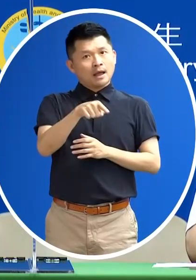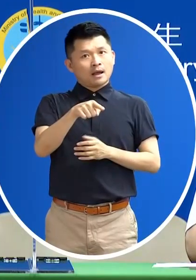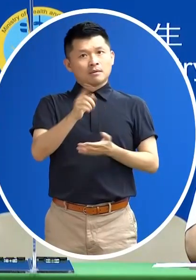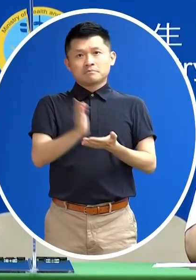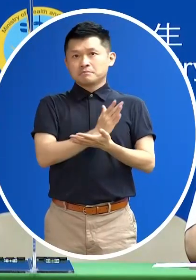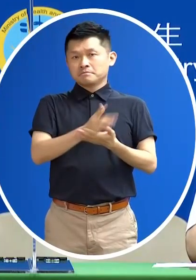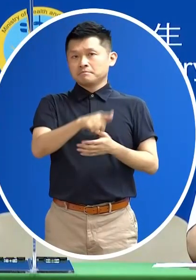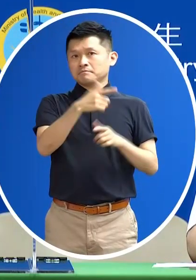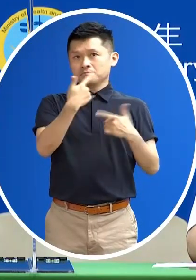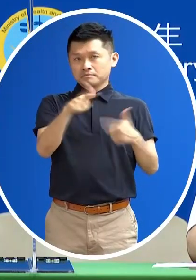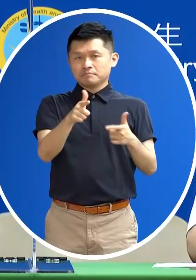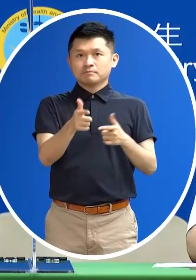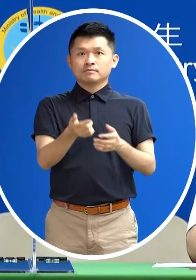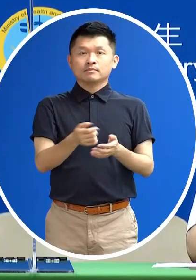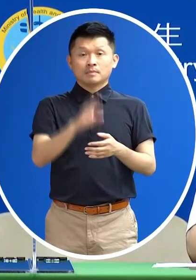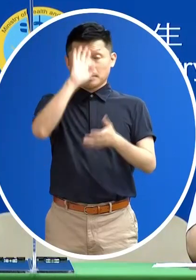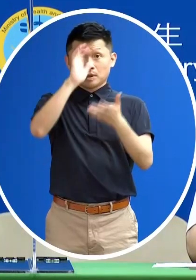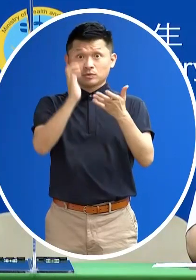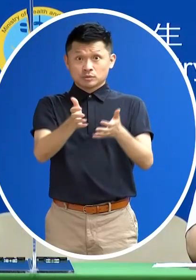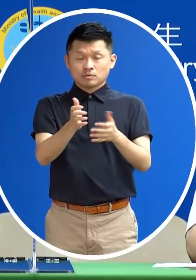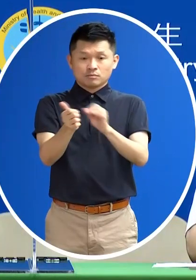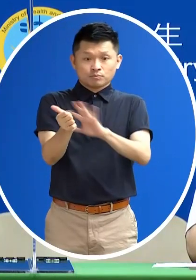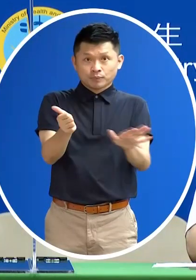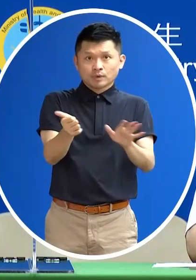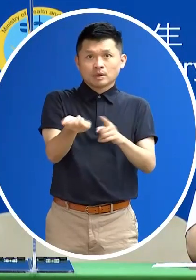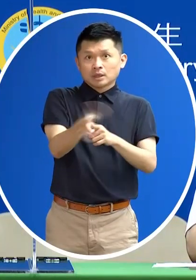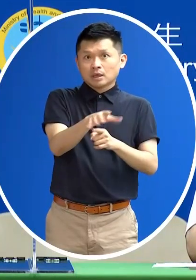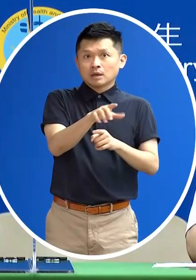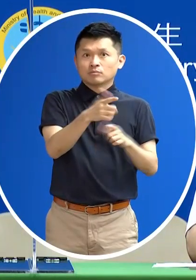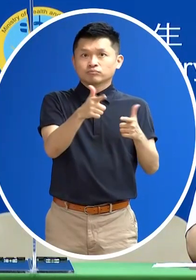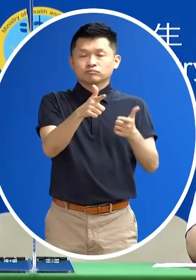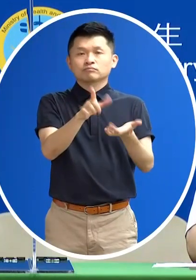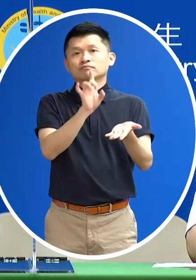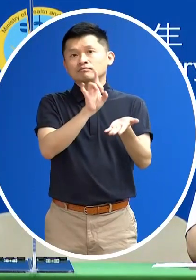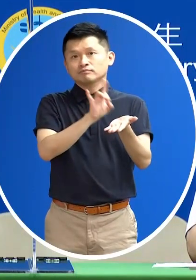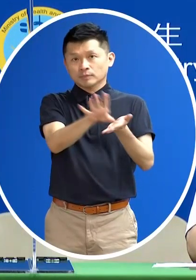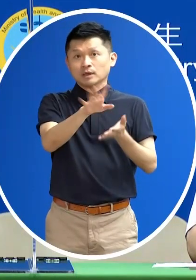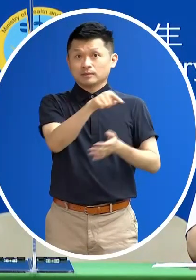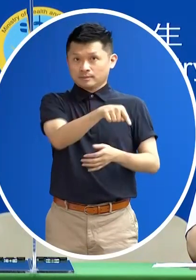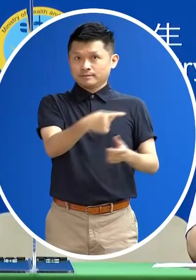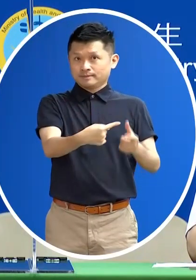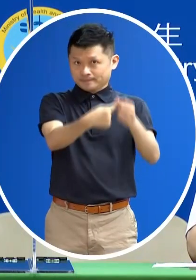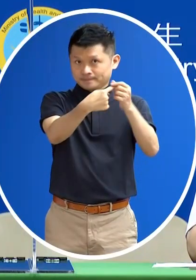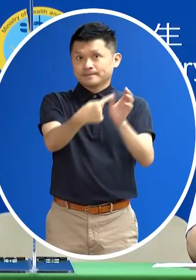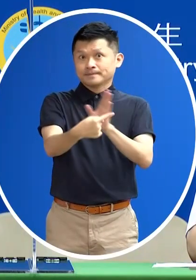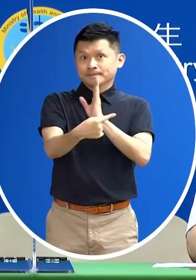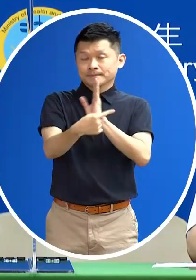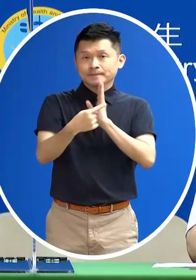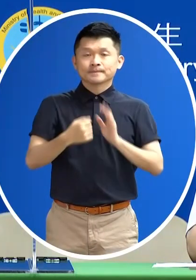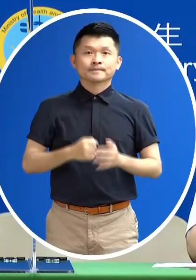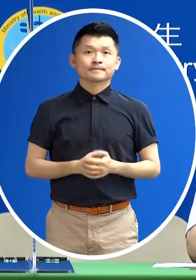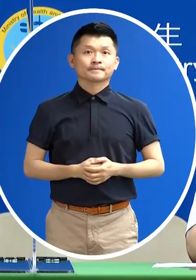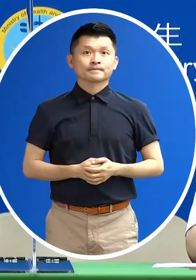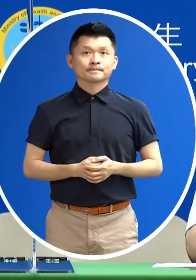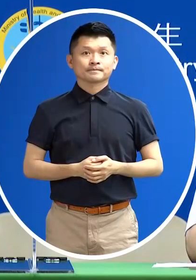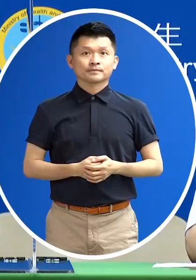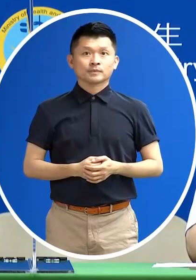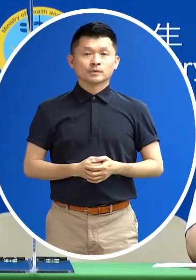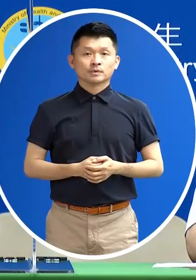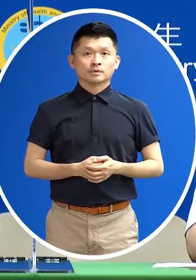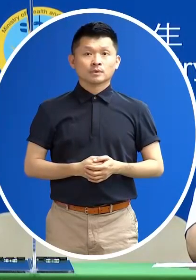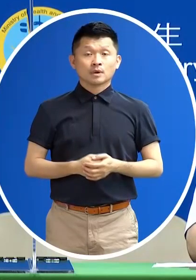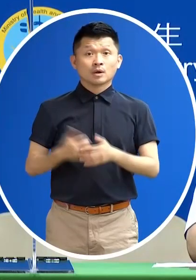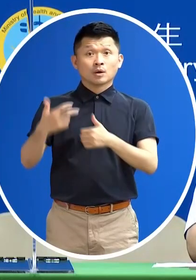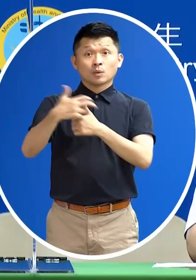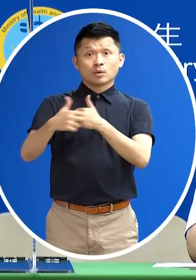死亡，同时也排除重症这样的一个个案，是首例没有错。那目前来讲应该并没有说我们有通令说各